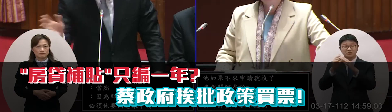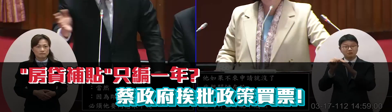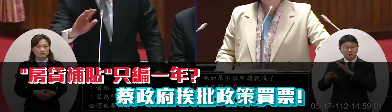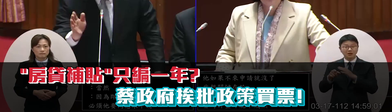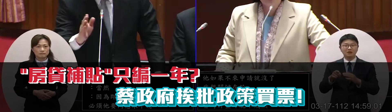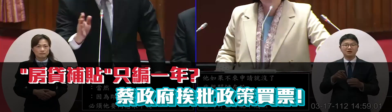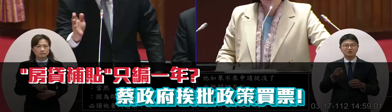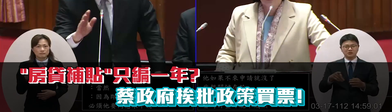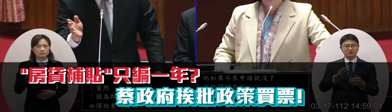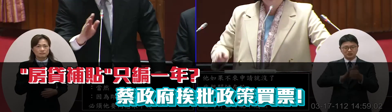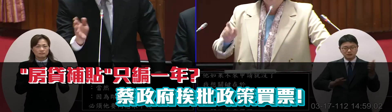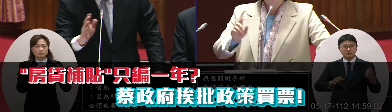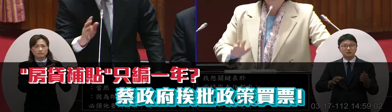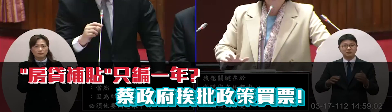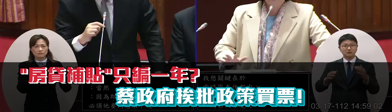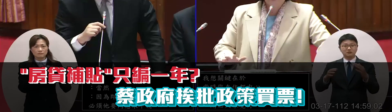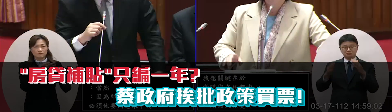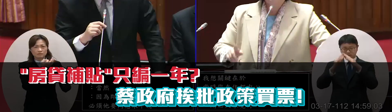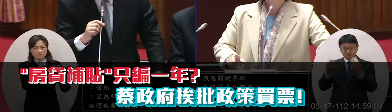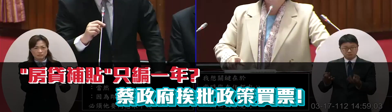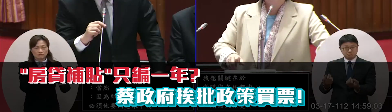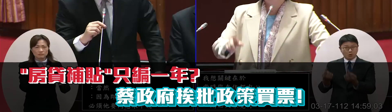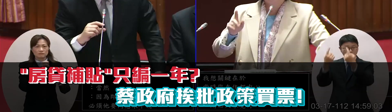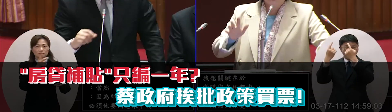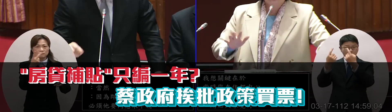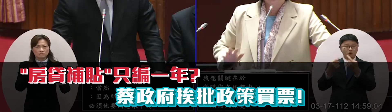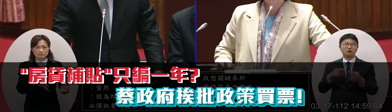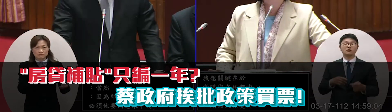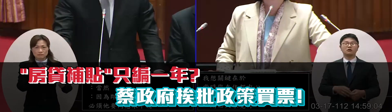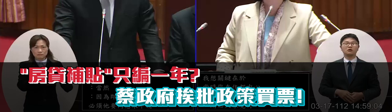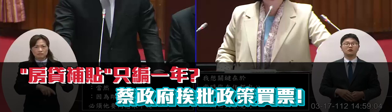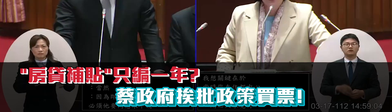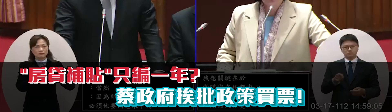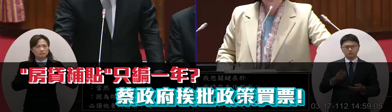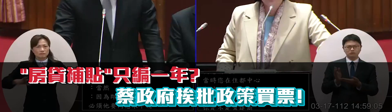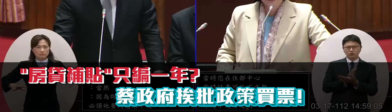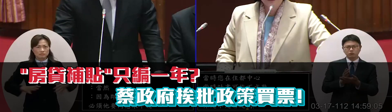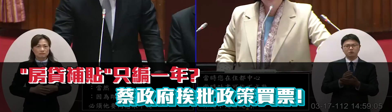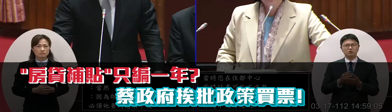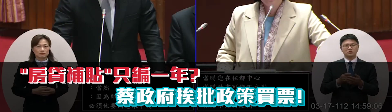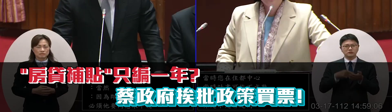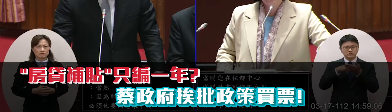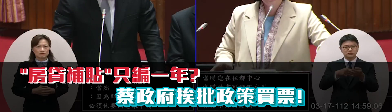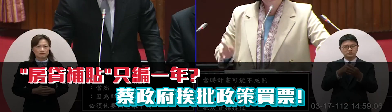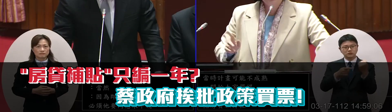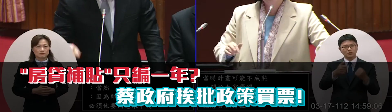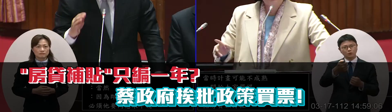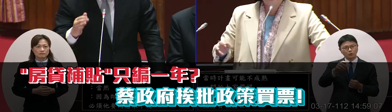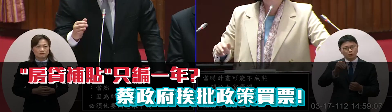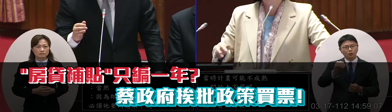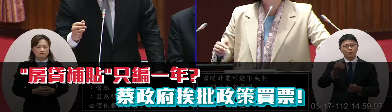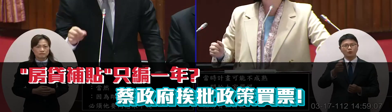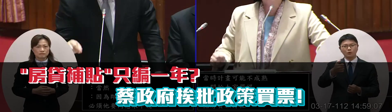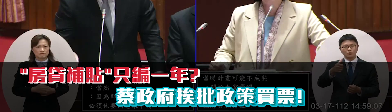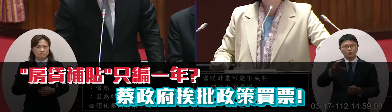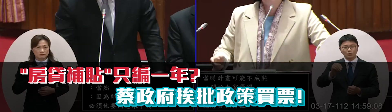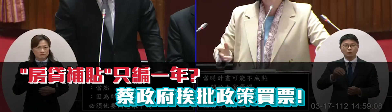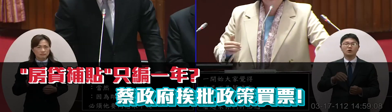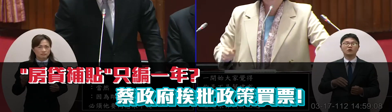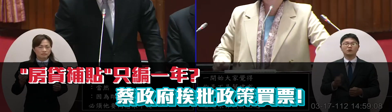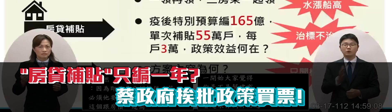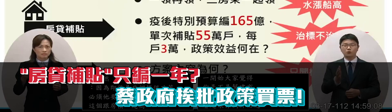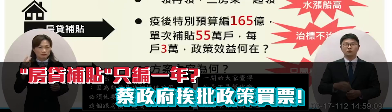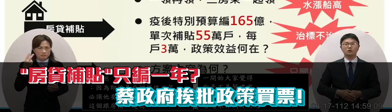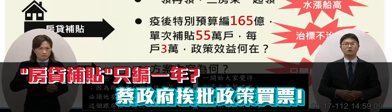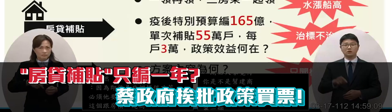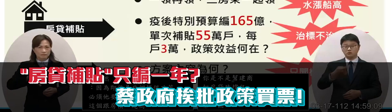看起来你们评估过， 跟建商也一点关系都没有。 第一个只有55万户左右，对不对？因为你是165亿，